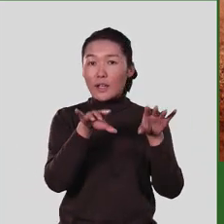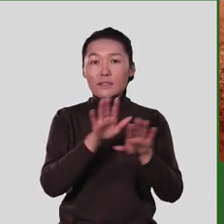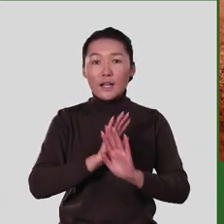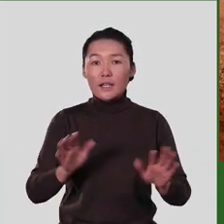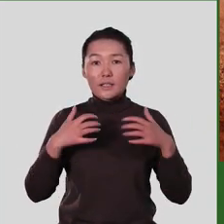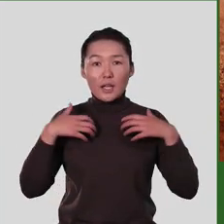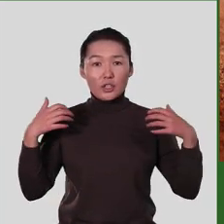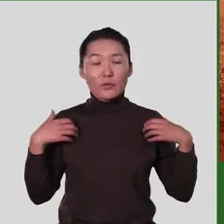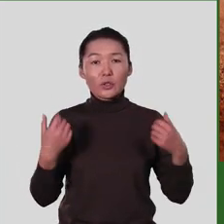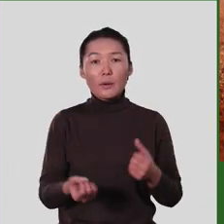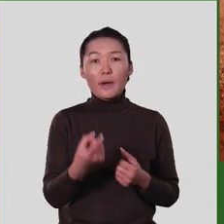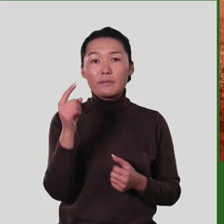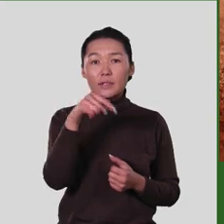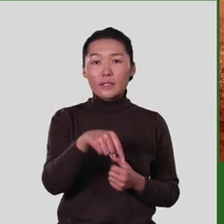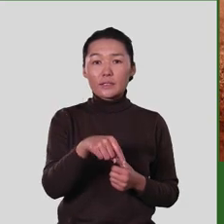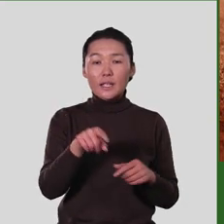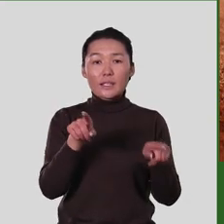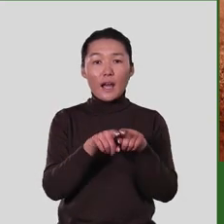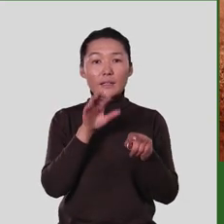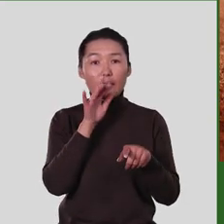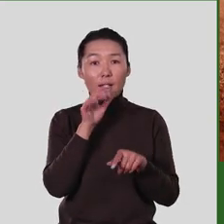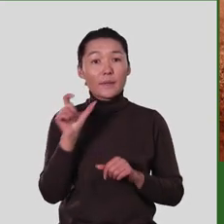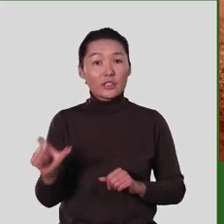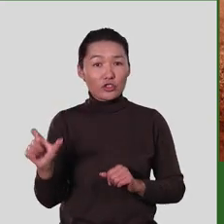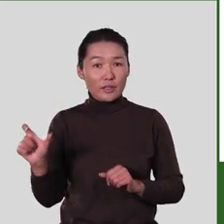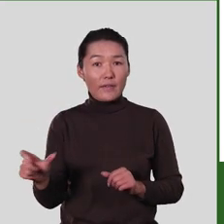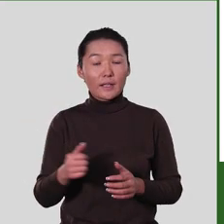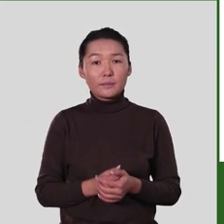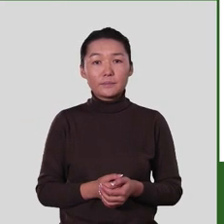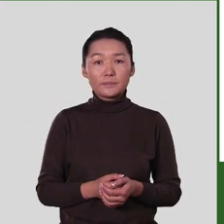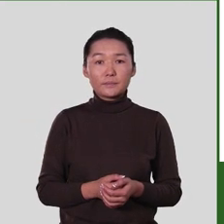Собака появилась здесь одновременно с человеком.